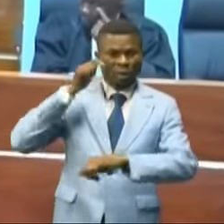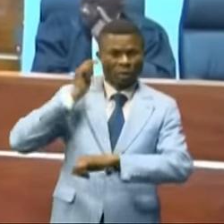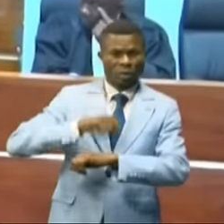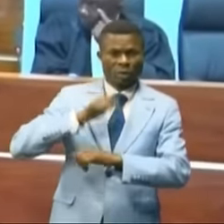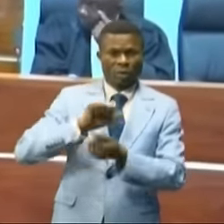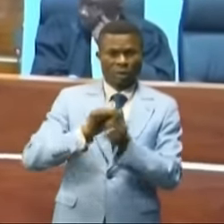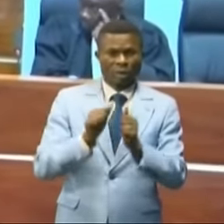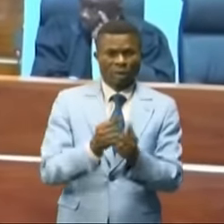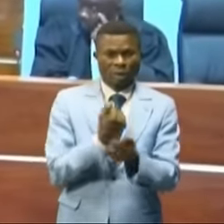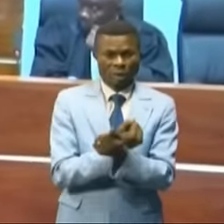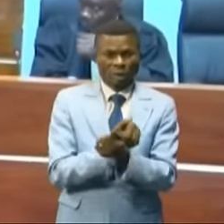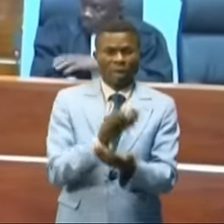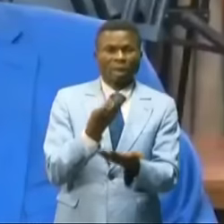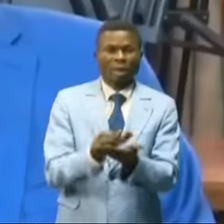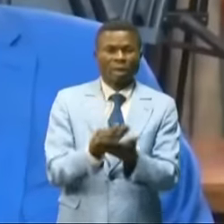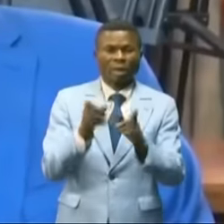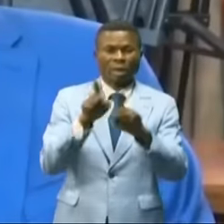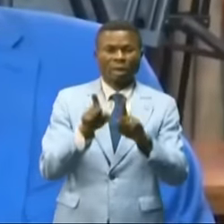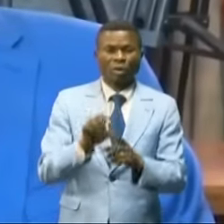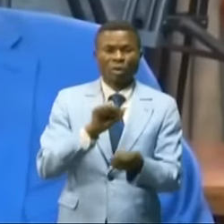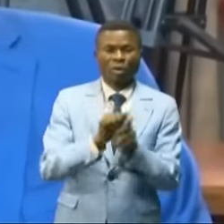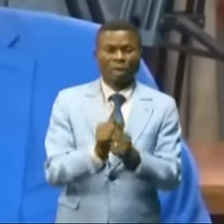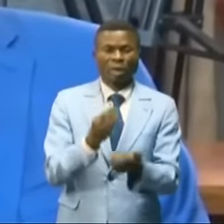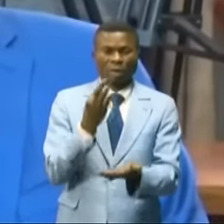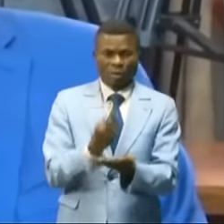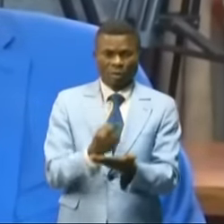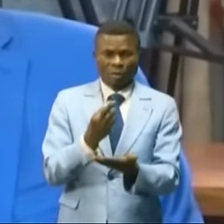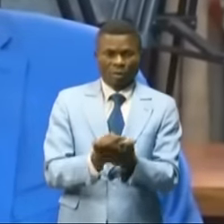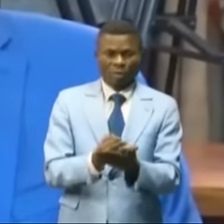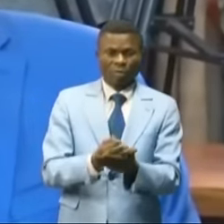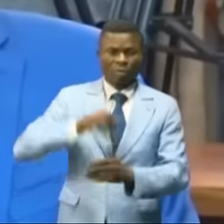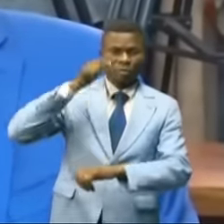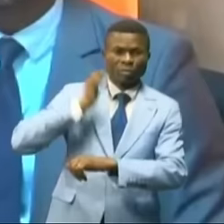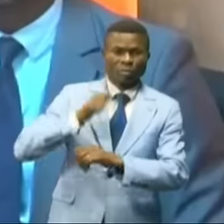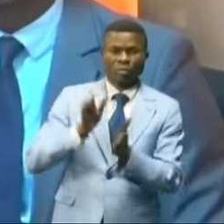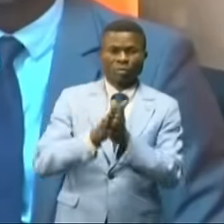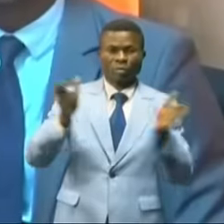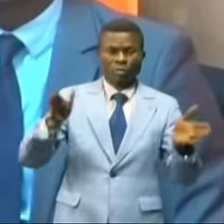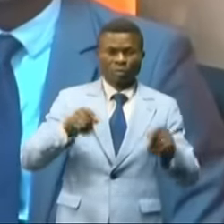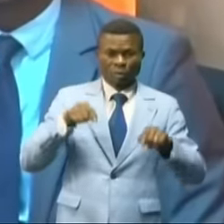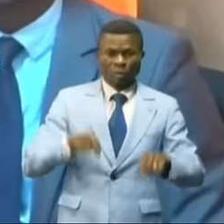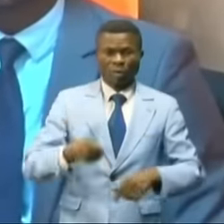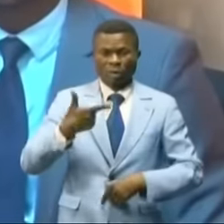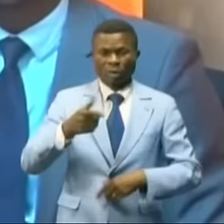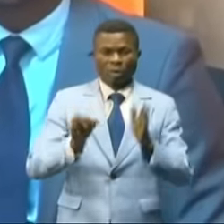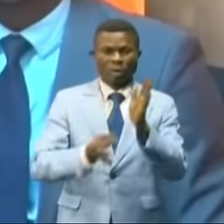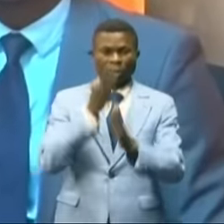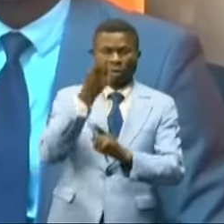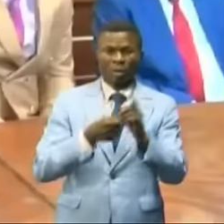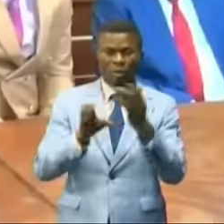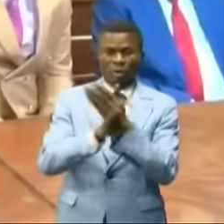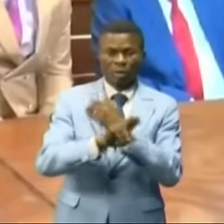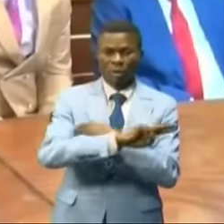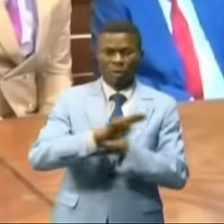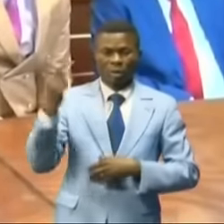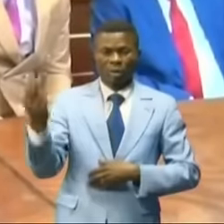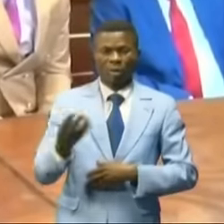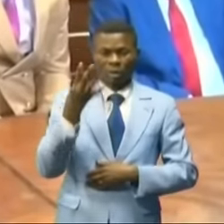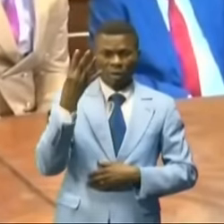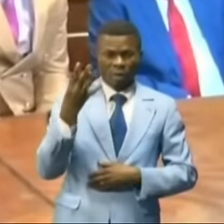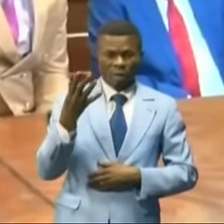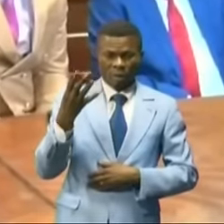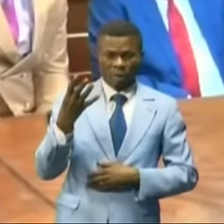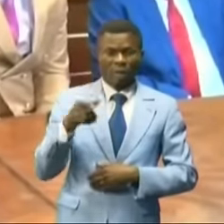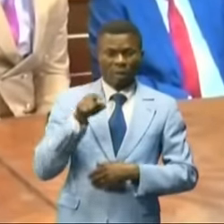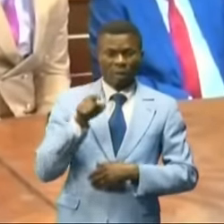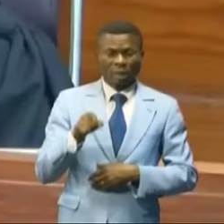de discipline budgétaire et financière à son audience publique de ce mardi 13 août 2024, à